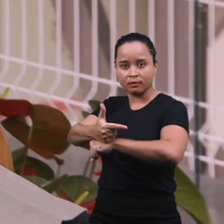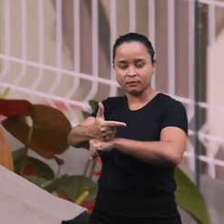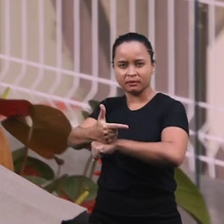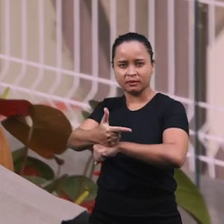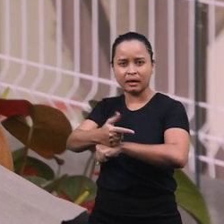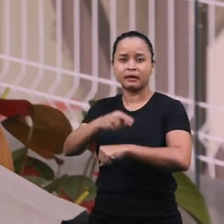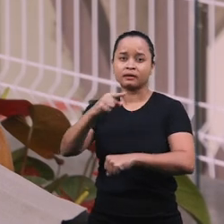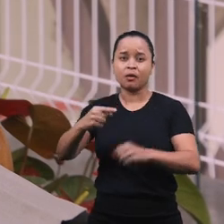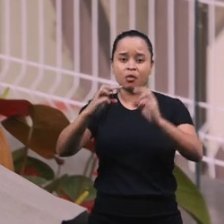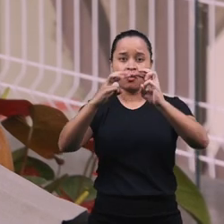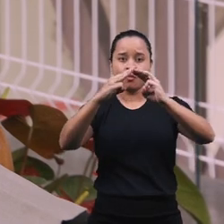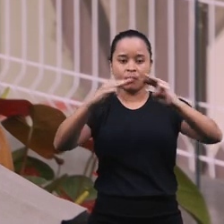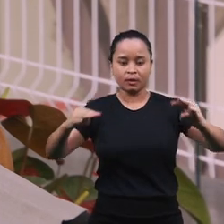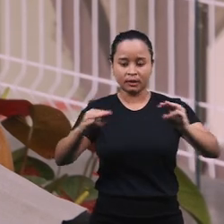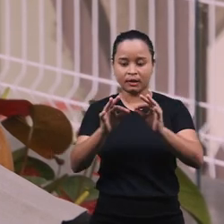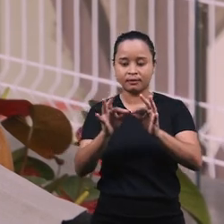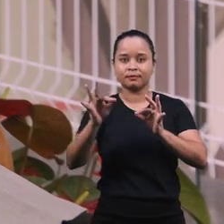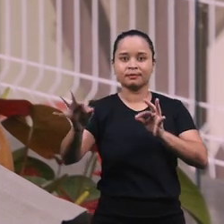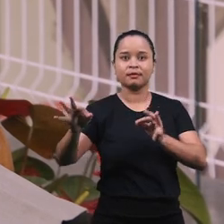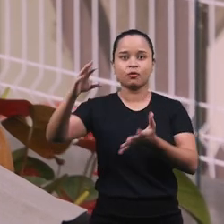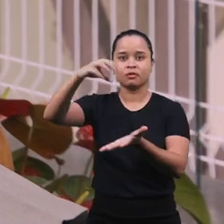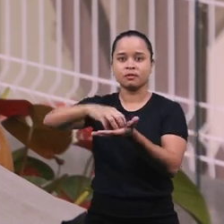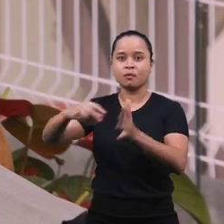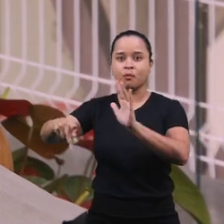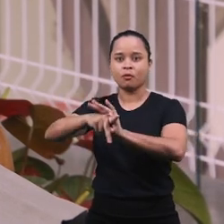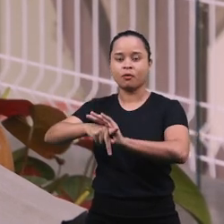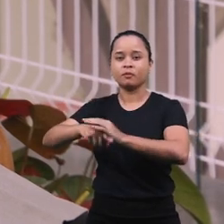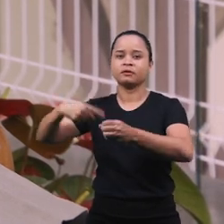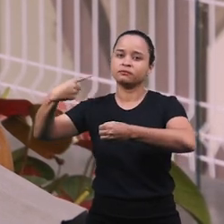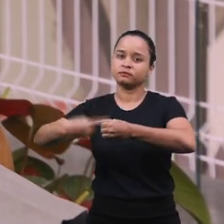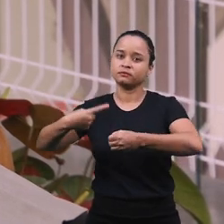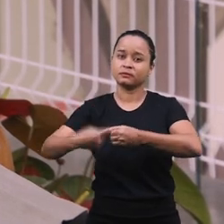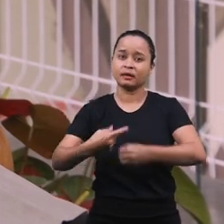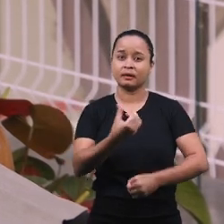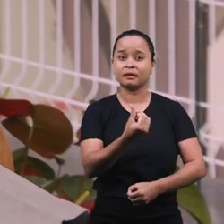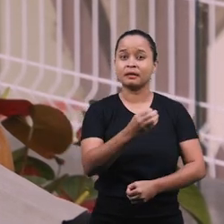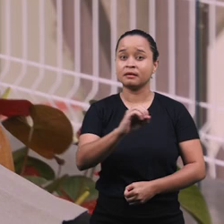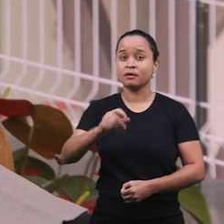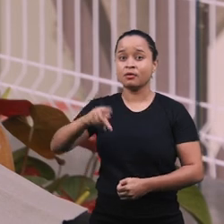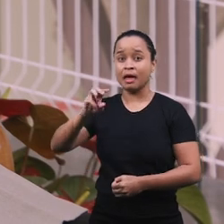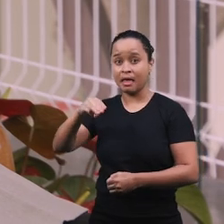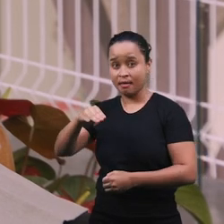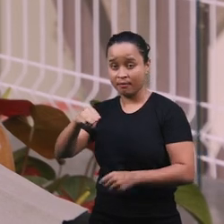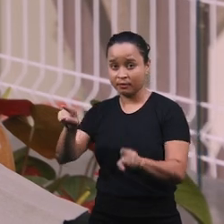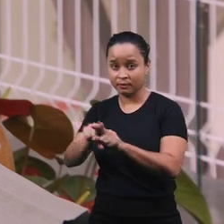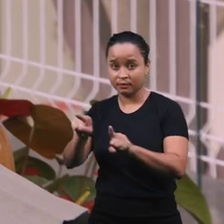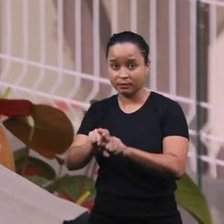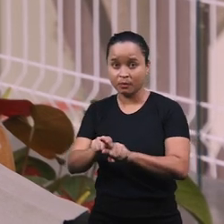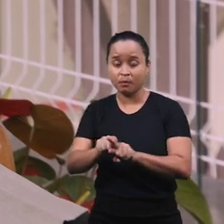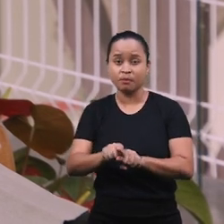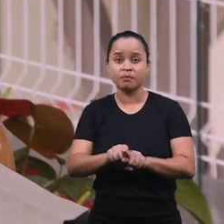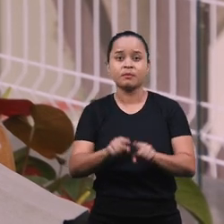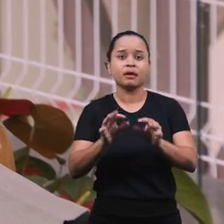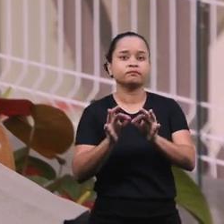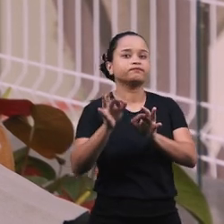d'air construite, le Manaïm de Napolis est situé à 2 km du centre de la ville